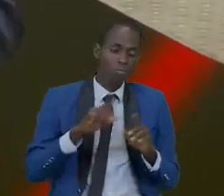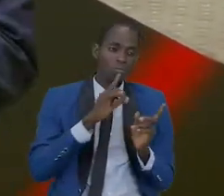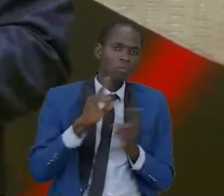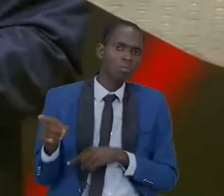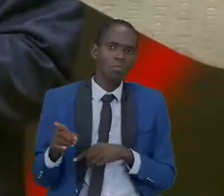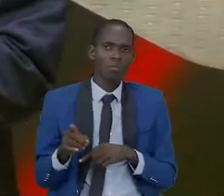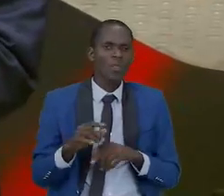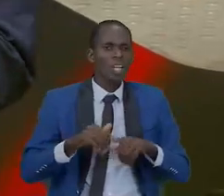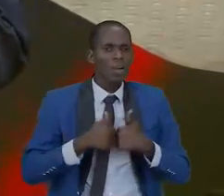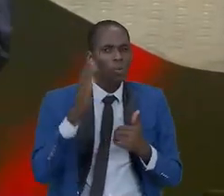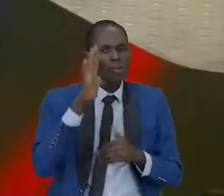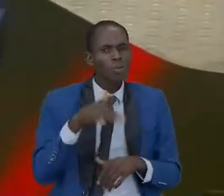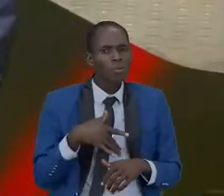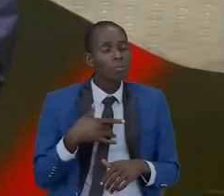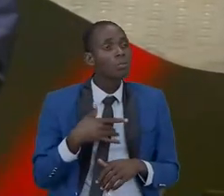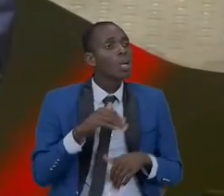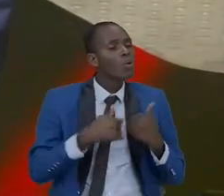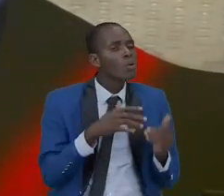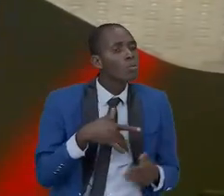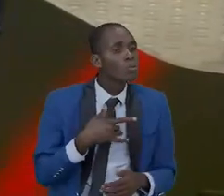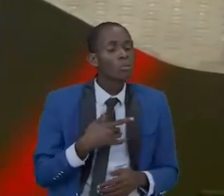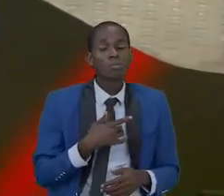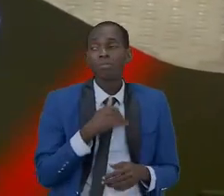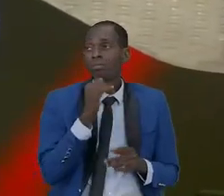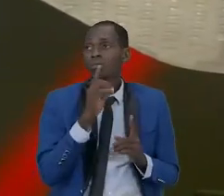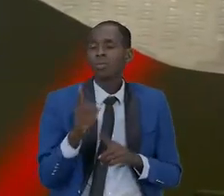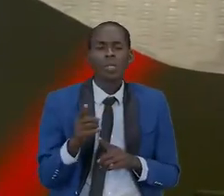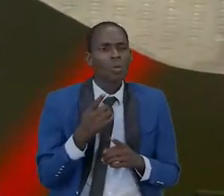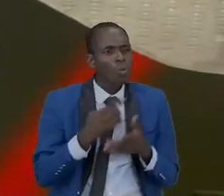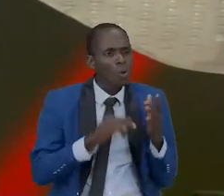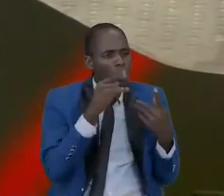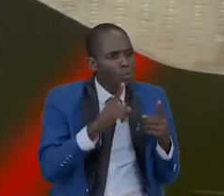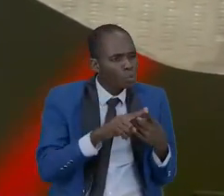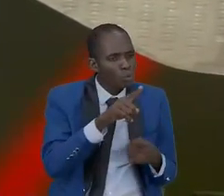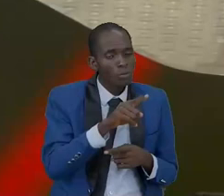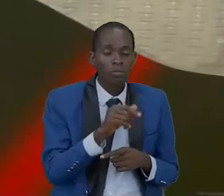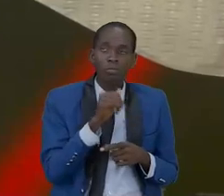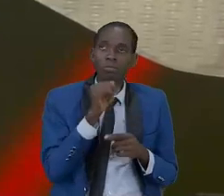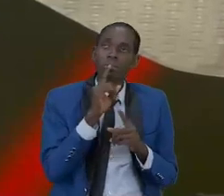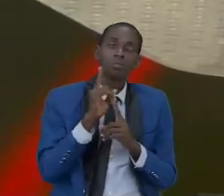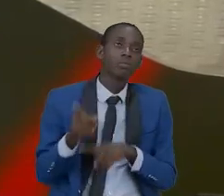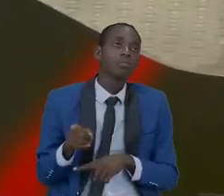réponds pas tu ne le réponds pas comment tu te sens pas de réponse qu'est-ce que tu traverses pas de réponse